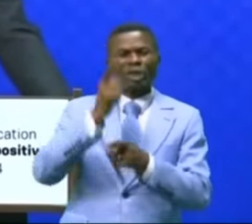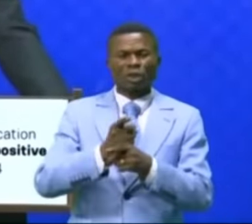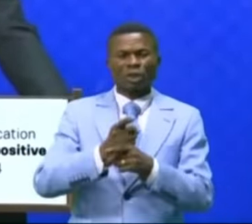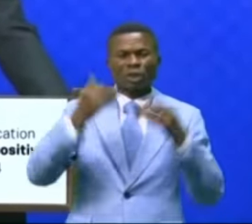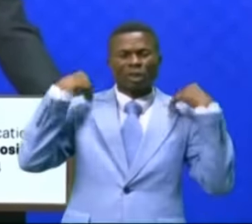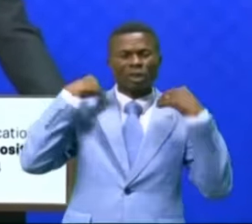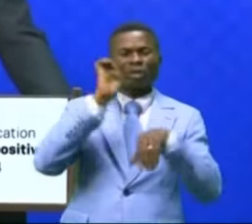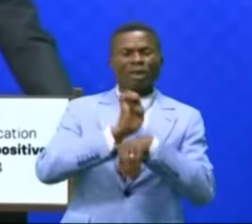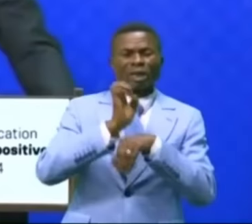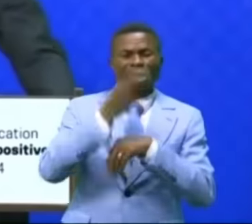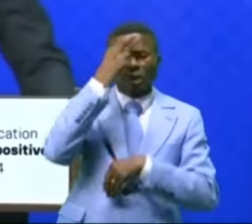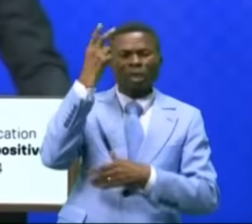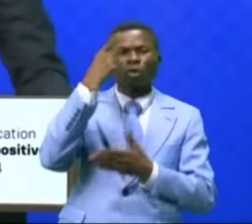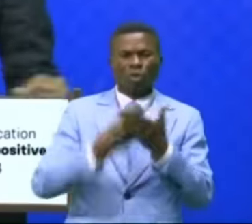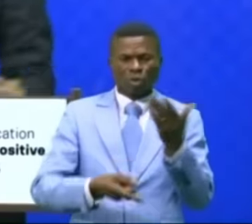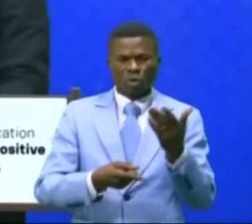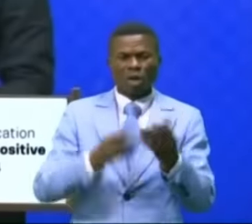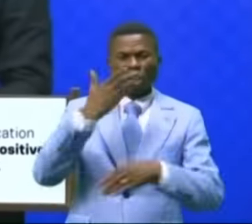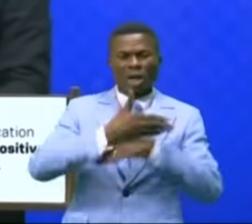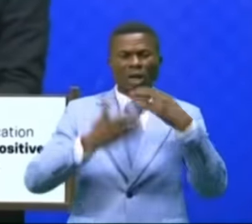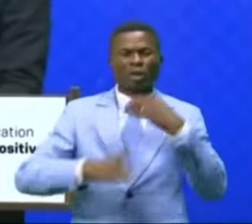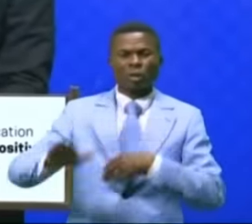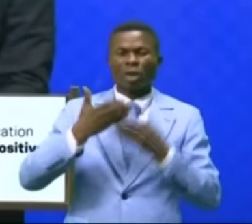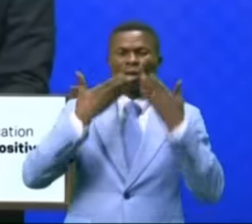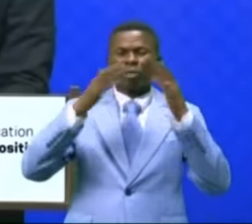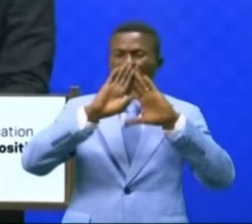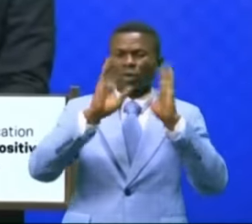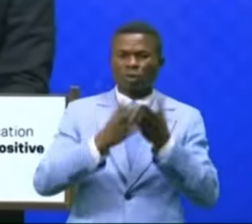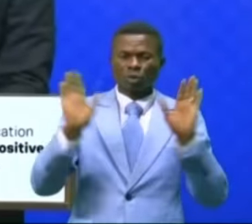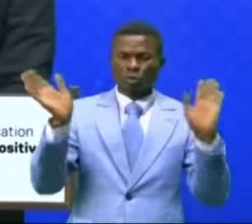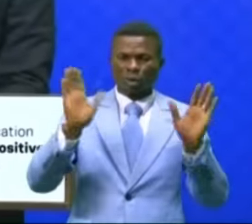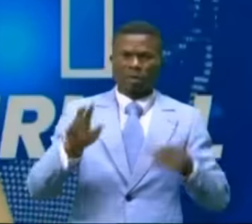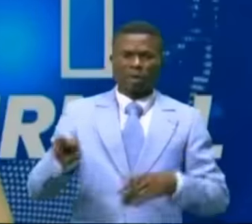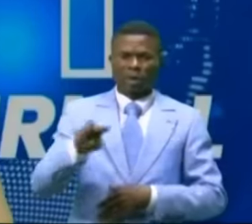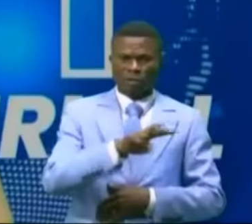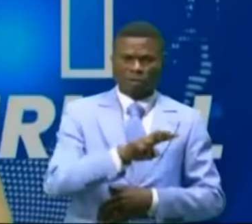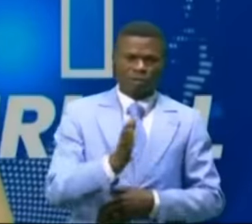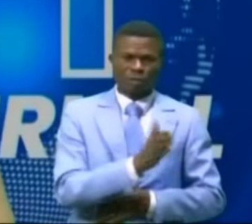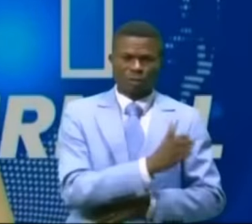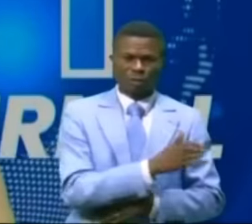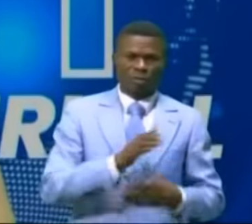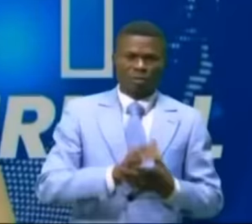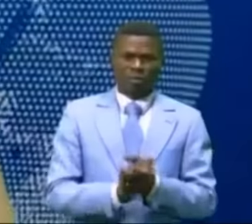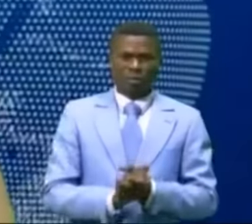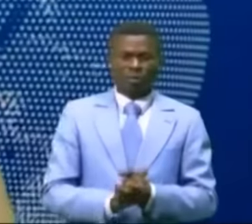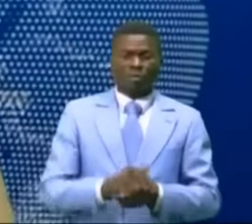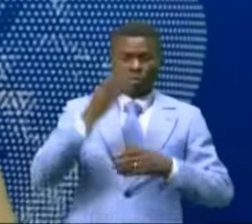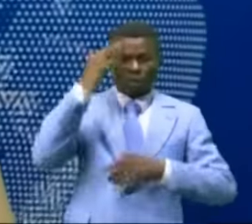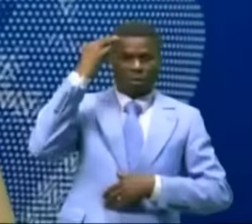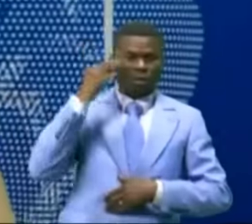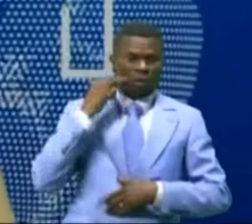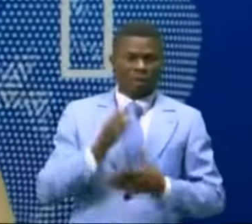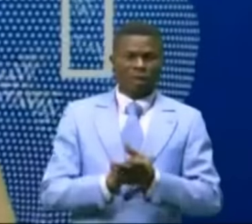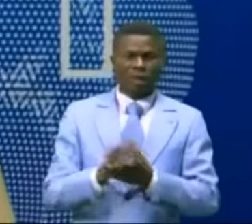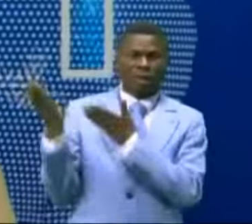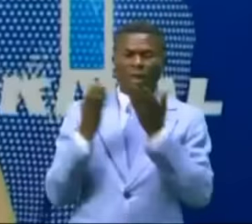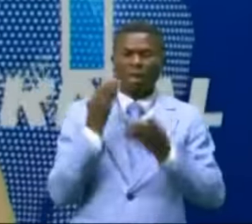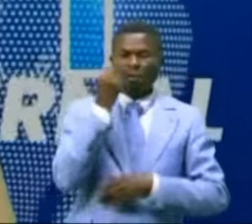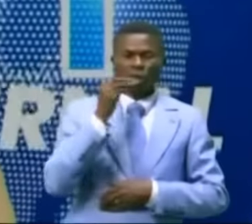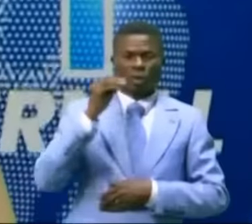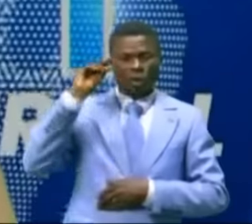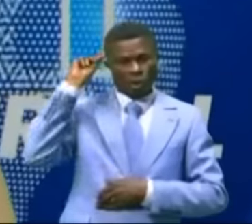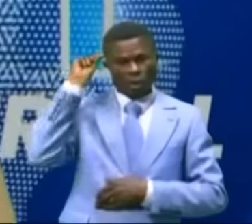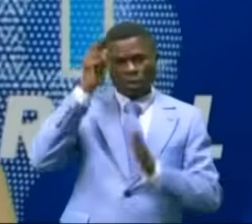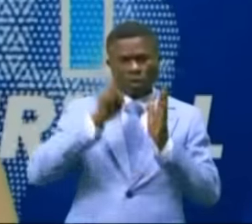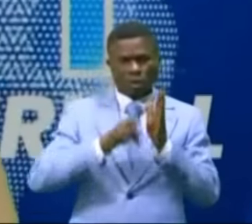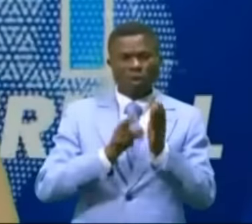construire comme République. Merci et bonne soirée chez vous. Patrick Mouya Katembwe, porte-parole du gouvernement, répondait